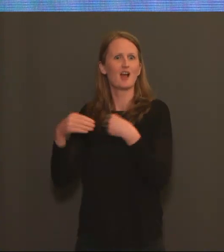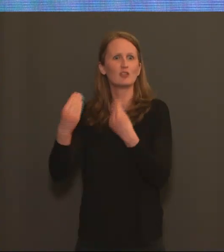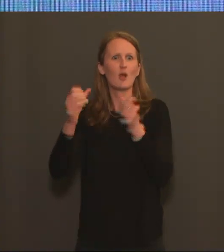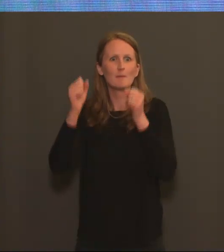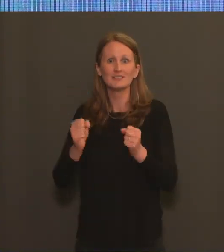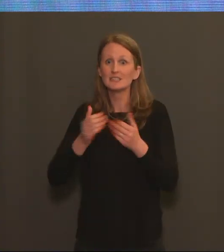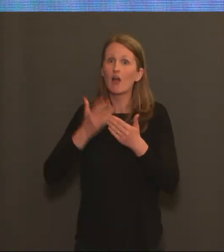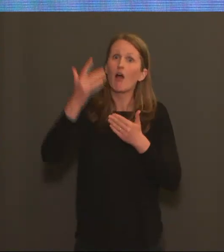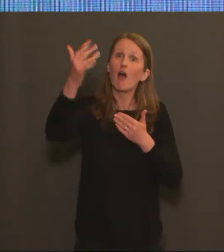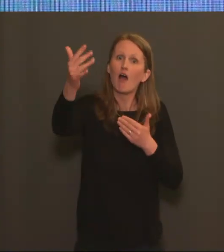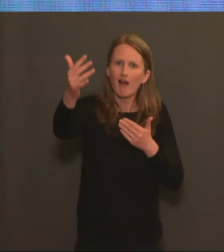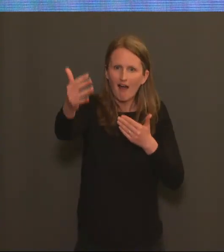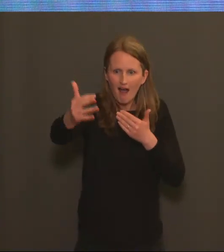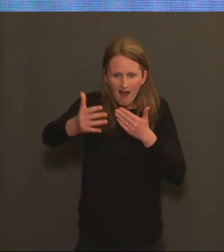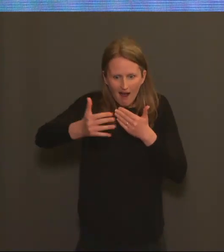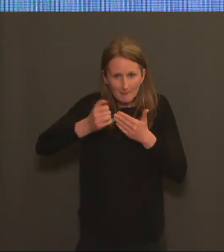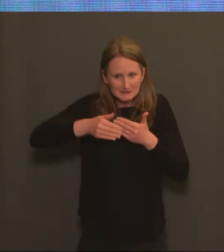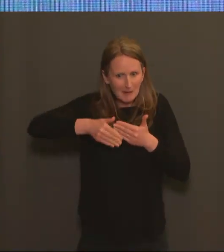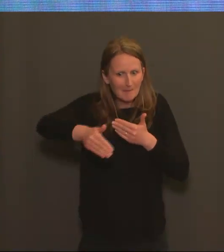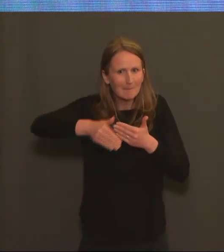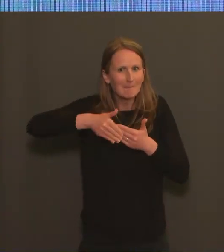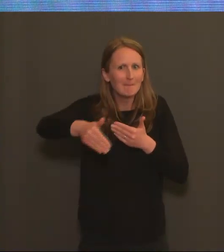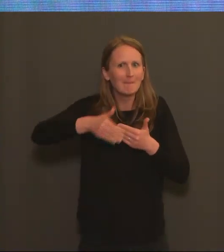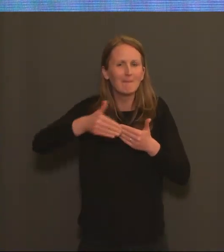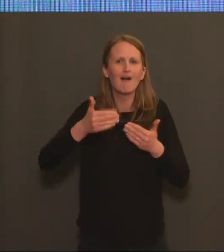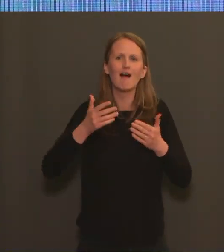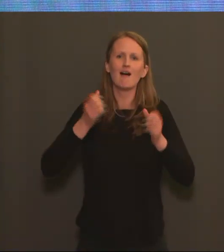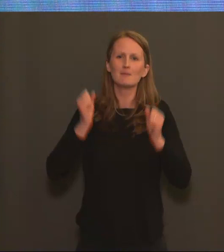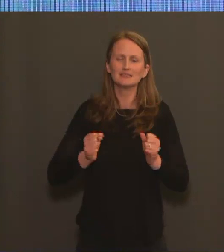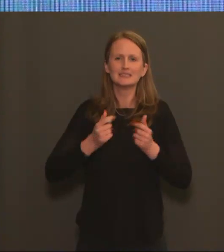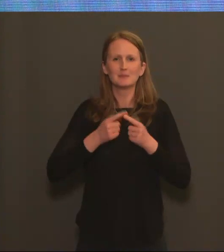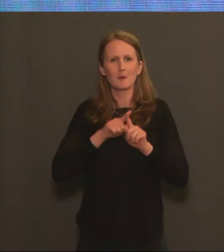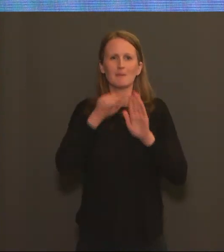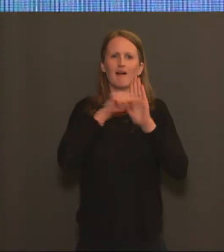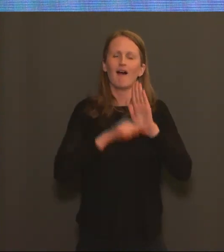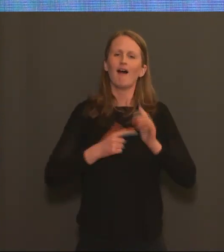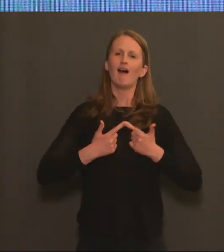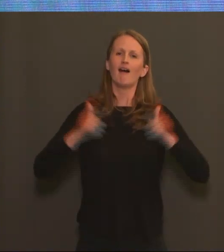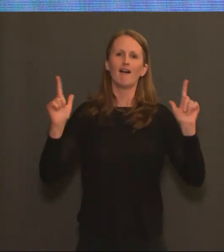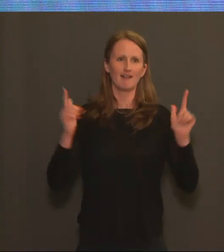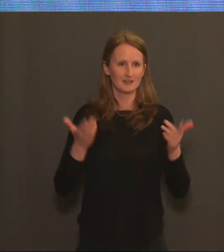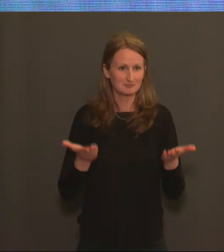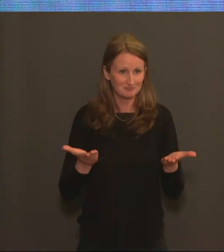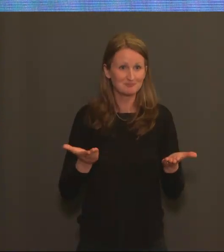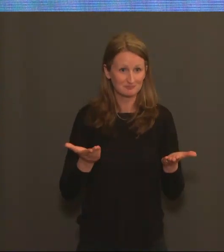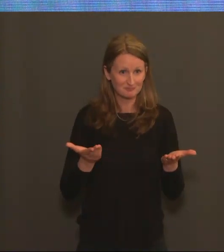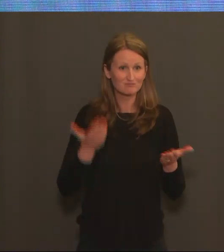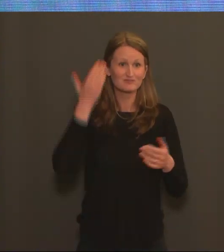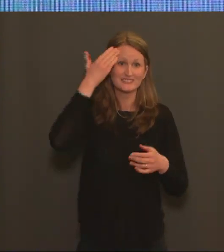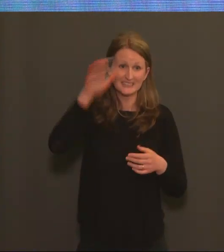Aussi, alors que nous débutons la vaccination élargie des seniors dans l'ensemble des régions du